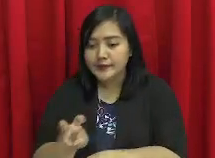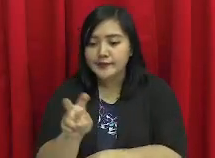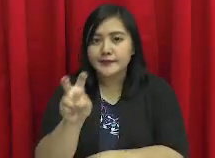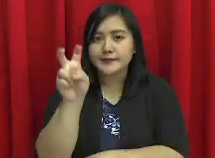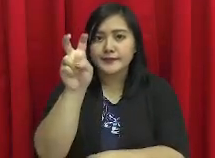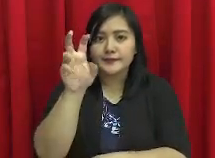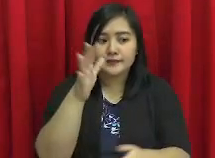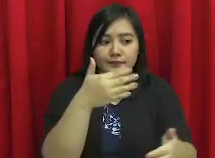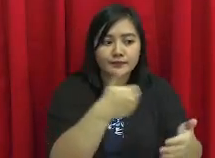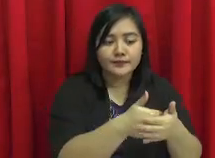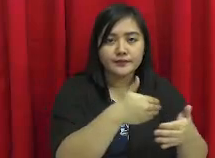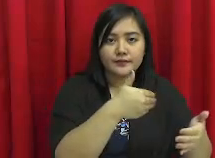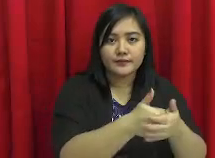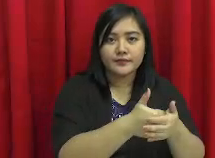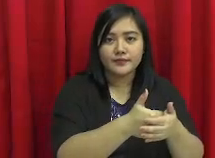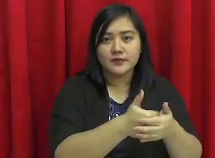Diablo?